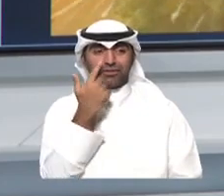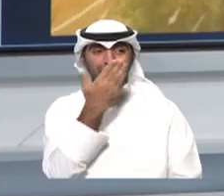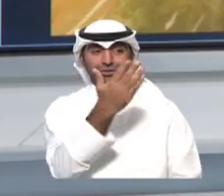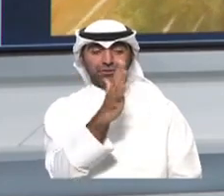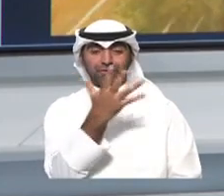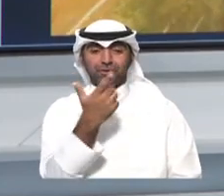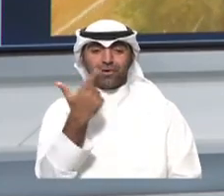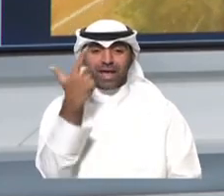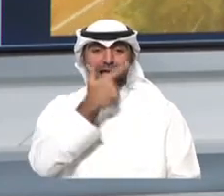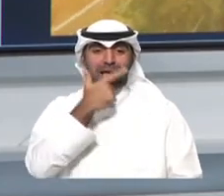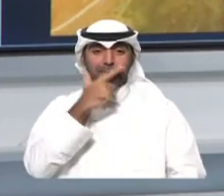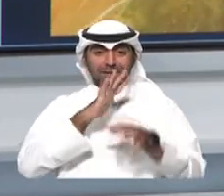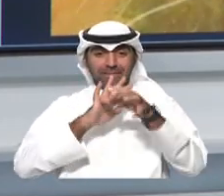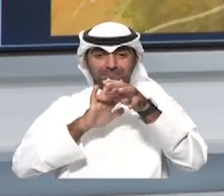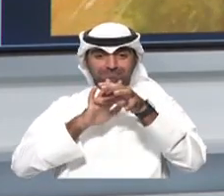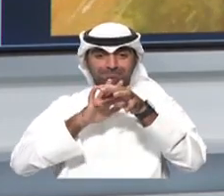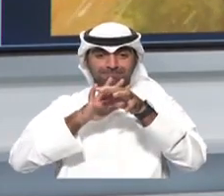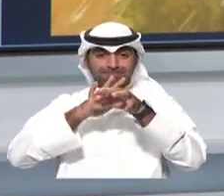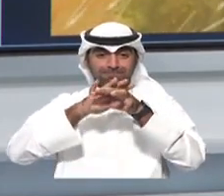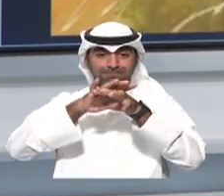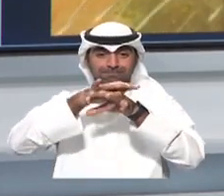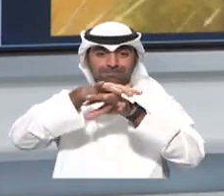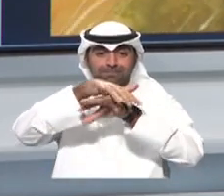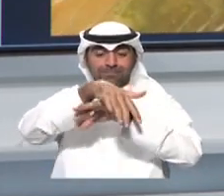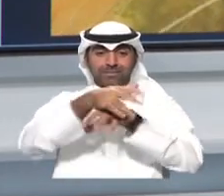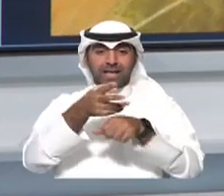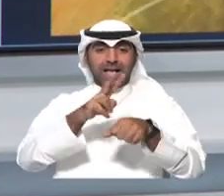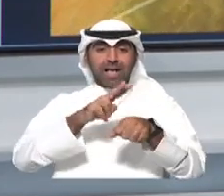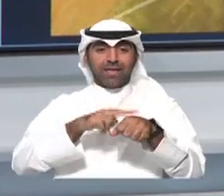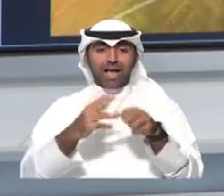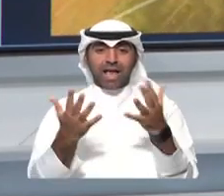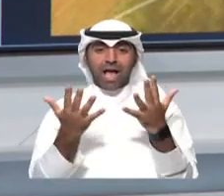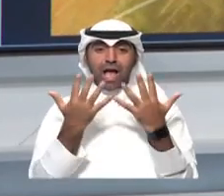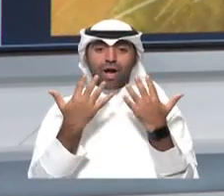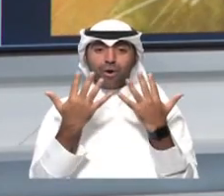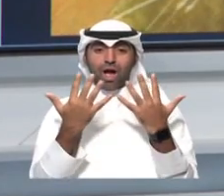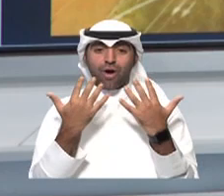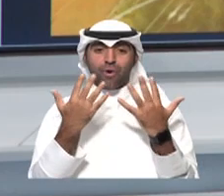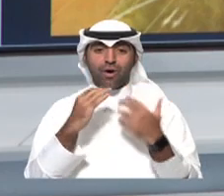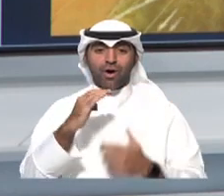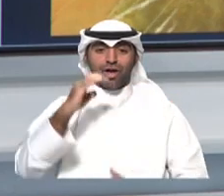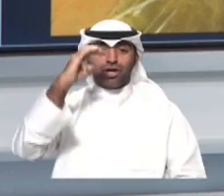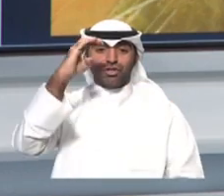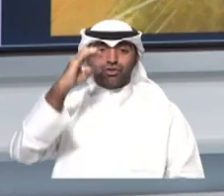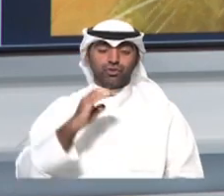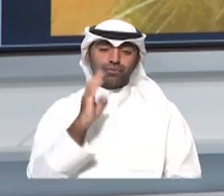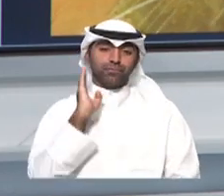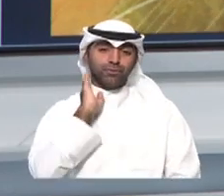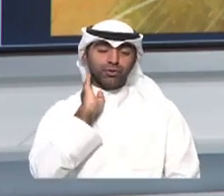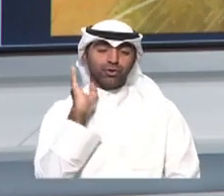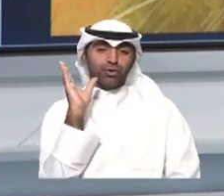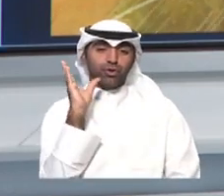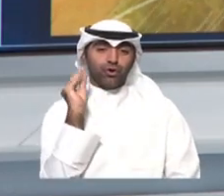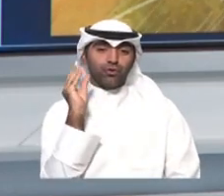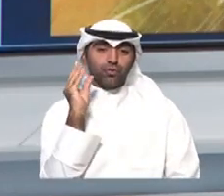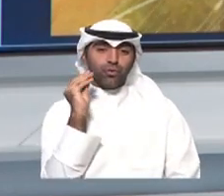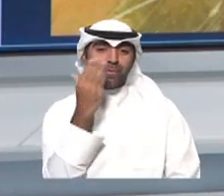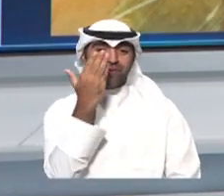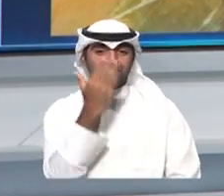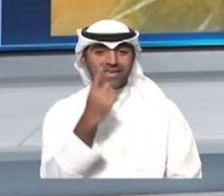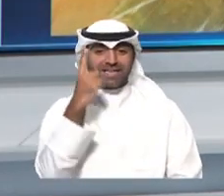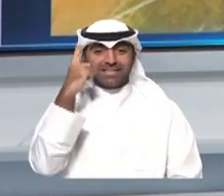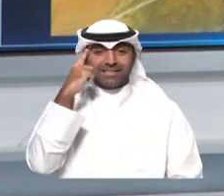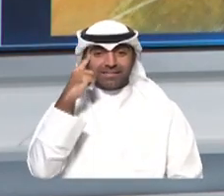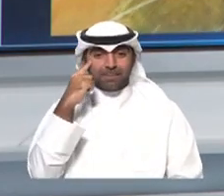أدت إلى هذا التكاثر في السحب المنخفضة وكذلك المتوسطة اللي متوقع أنها راح تستمر معنا اليوم مباشر وحتى